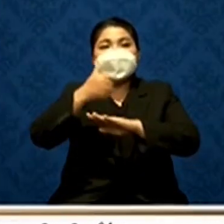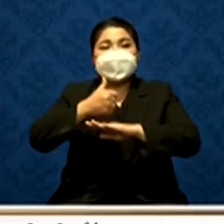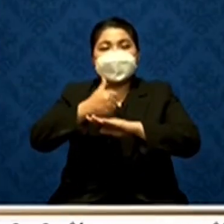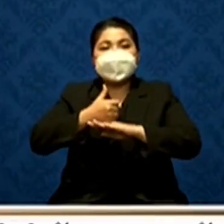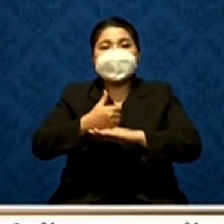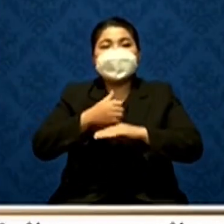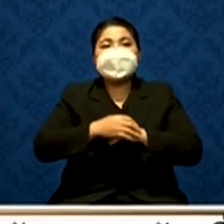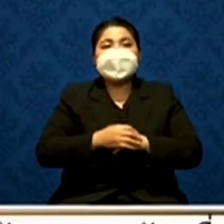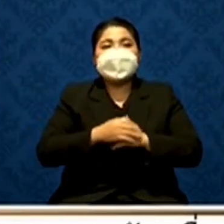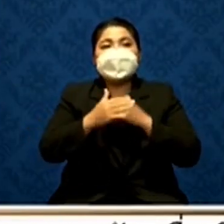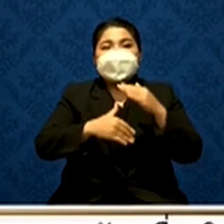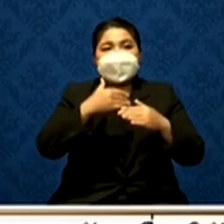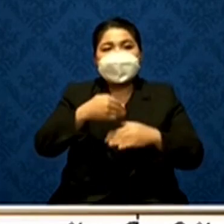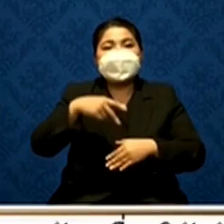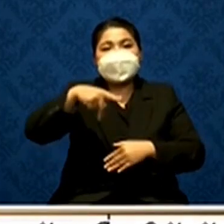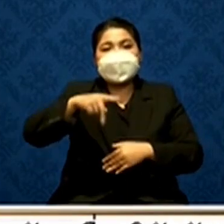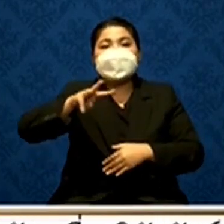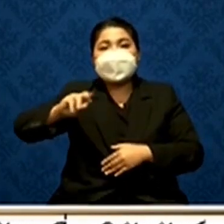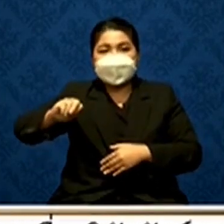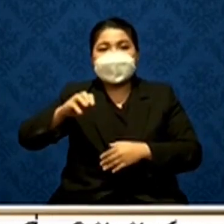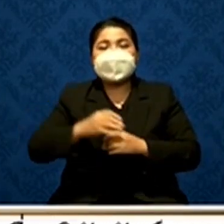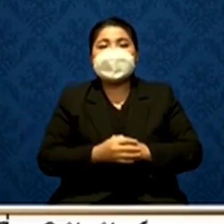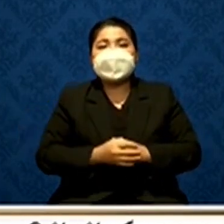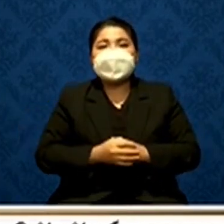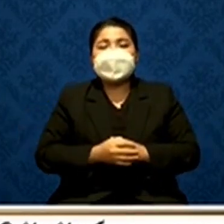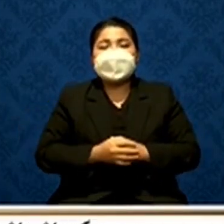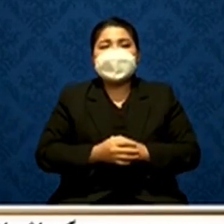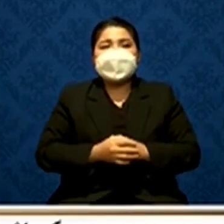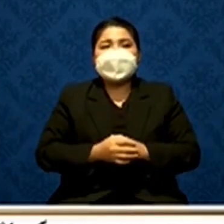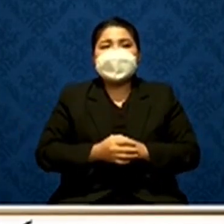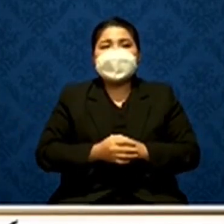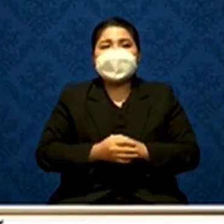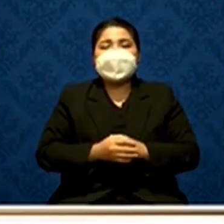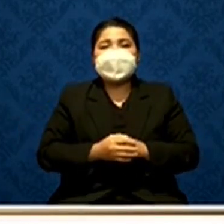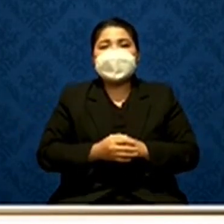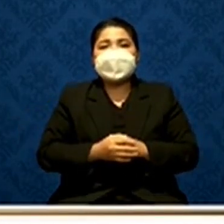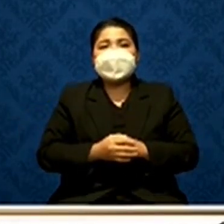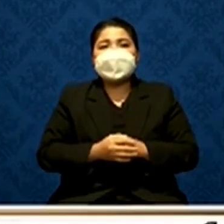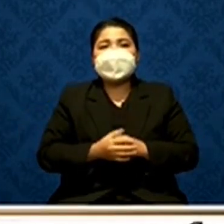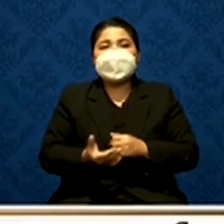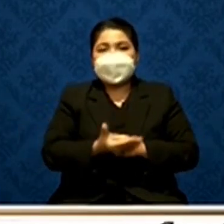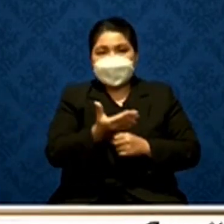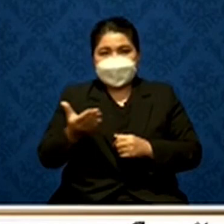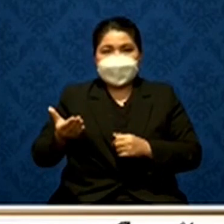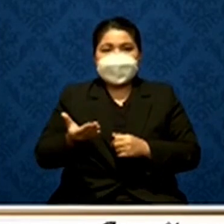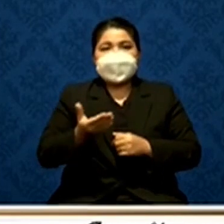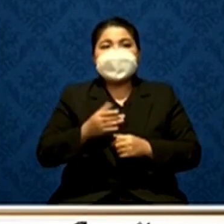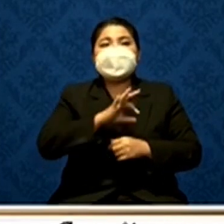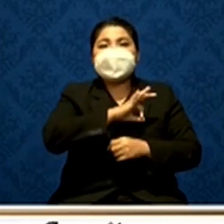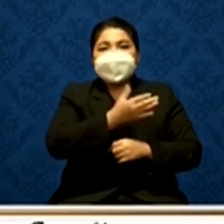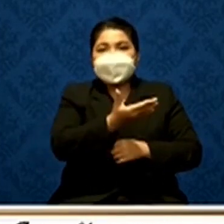นาสังคมและความมนคงของมนุย์ขอขอบคุณท่านสมาชิผู้สมเกียต